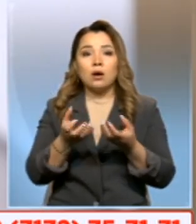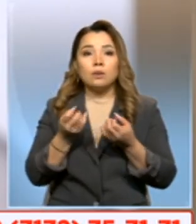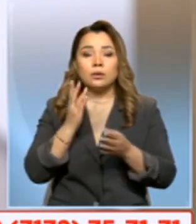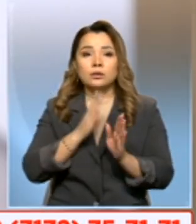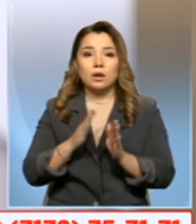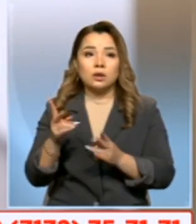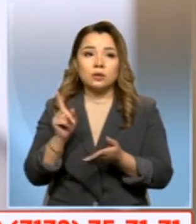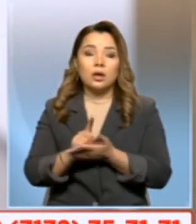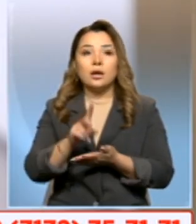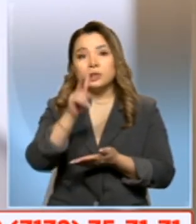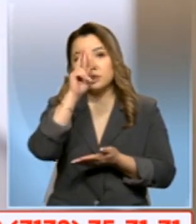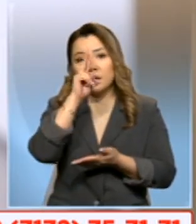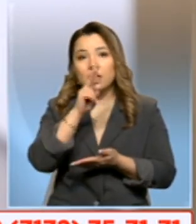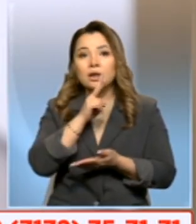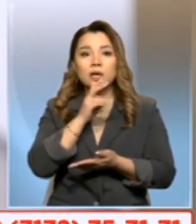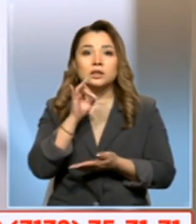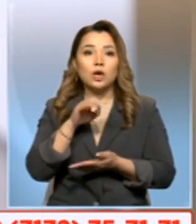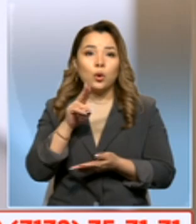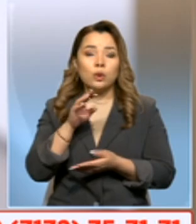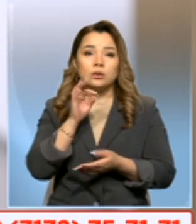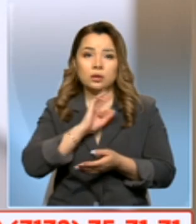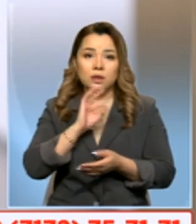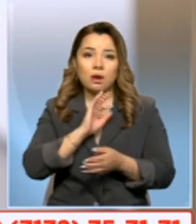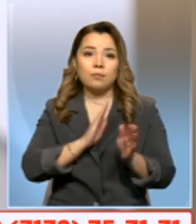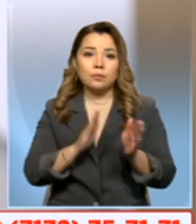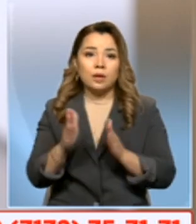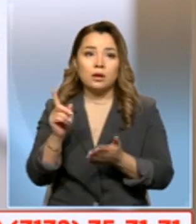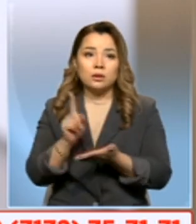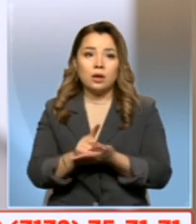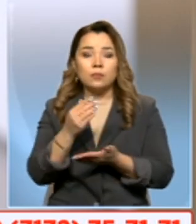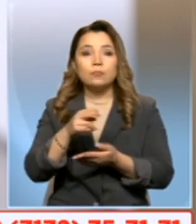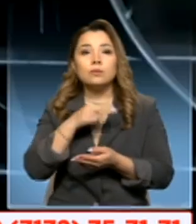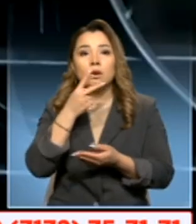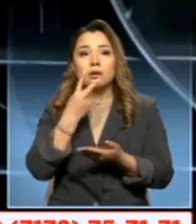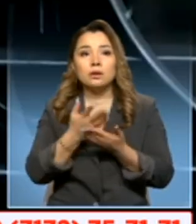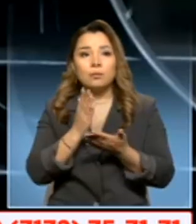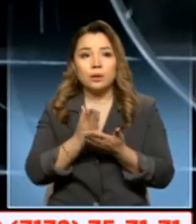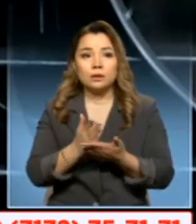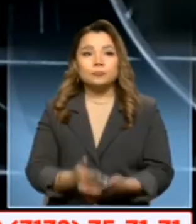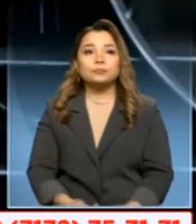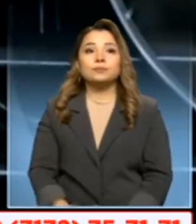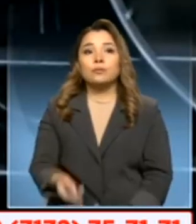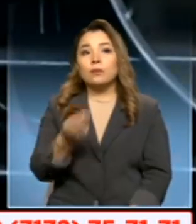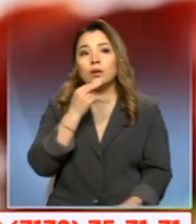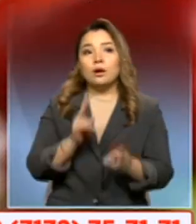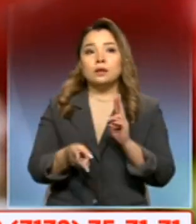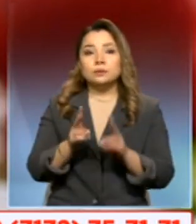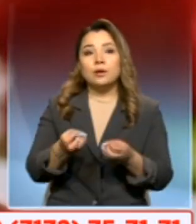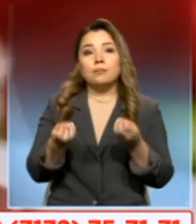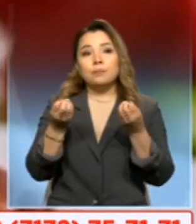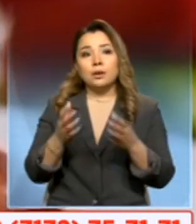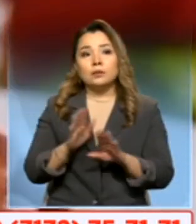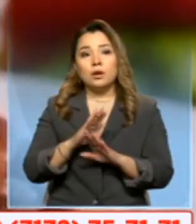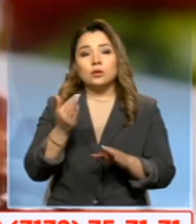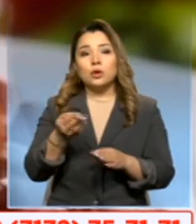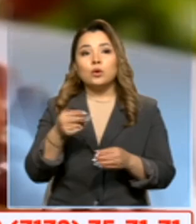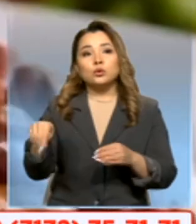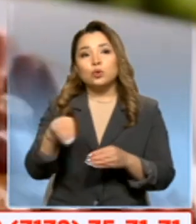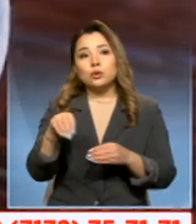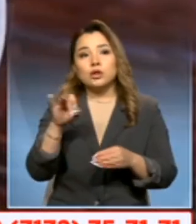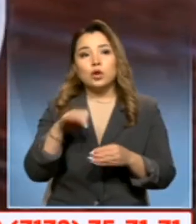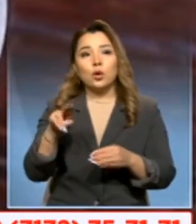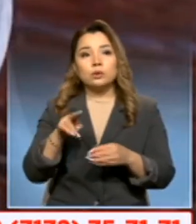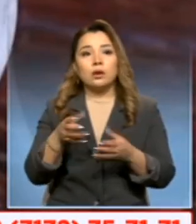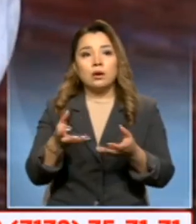керек. Яғни 2 ай бойы йодты қабылдауыңыз керек. Сол кезде оның әсерін сіз байқайсыз. Тамақ дайындағанда қарапайым емес тұздың йодталған